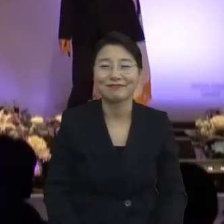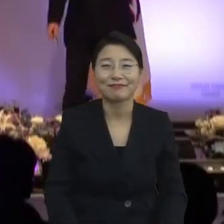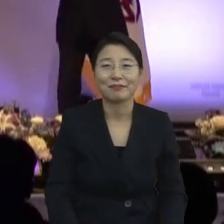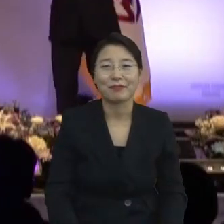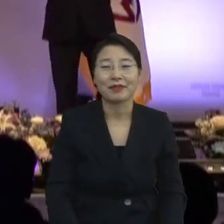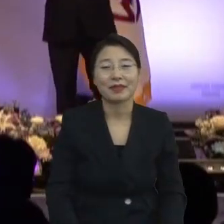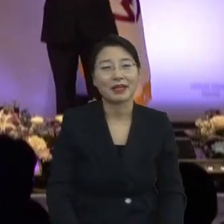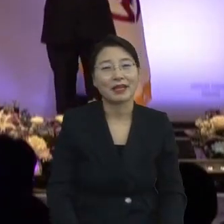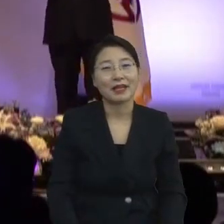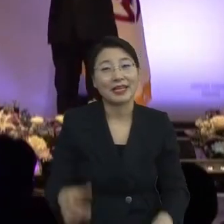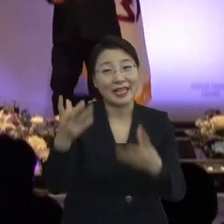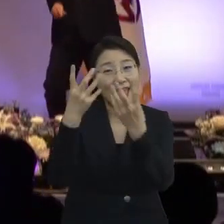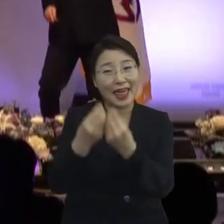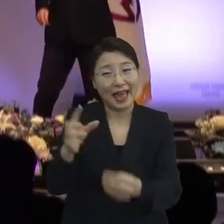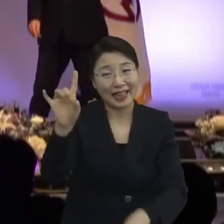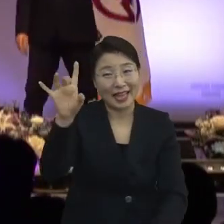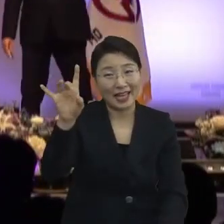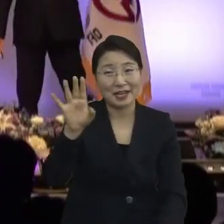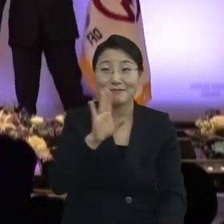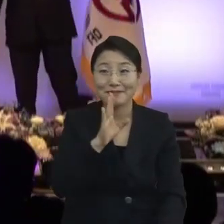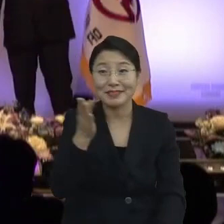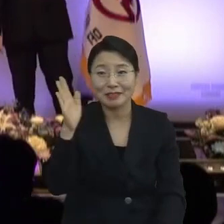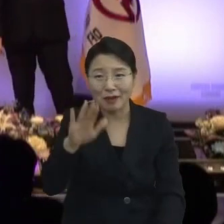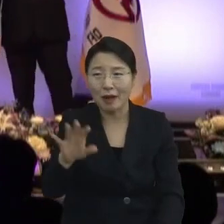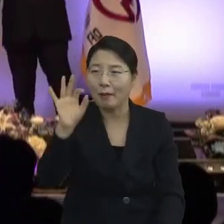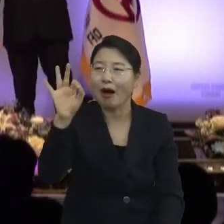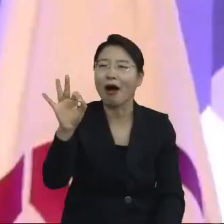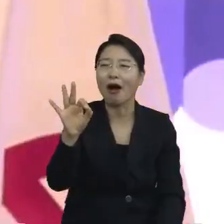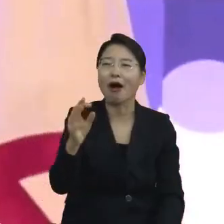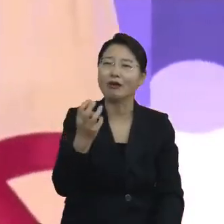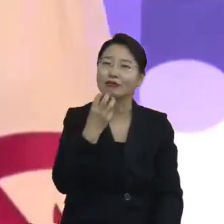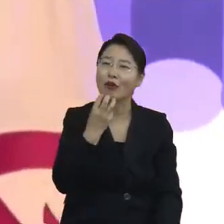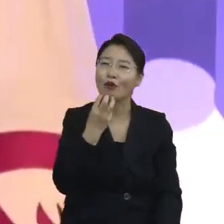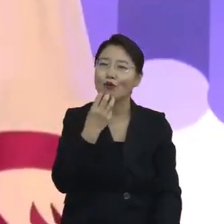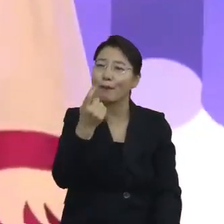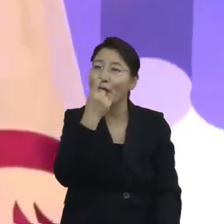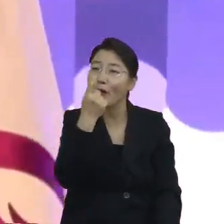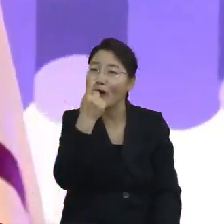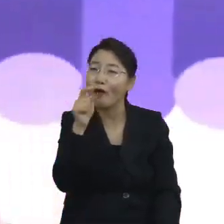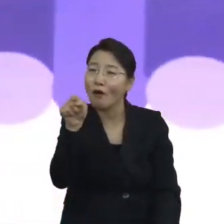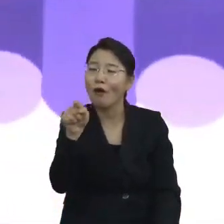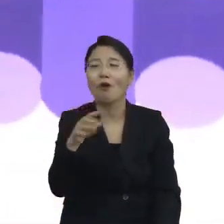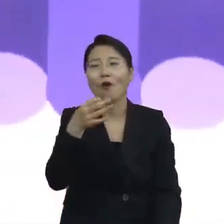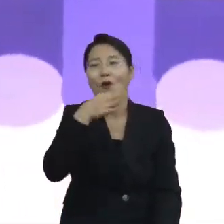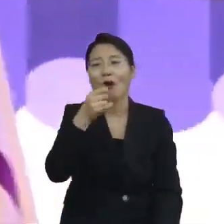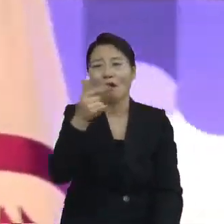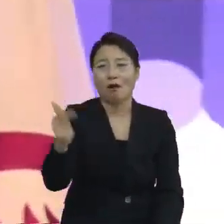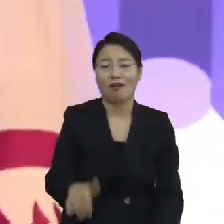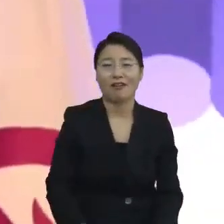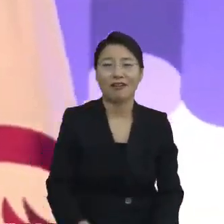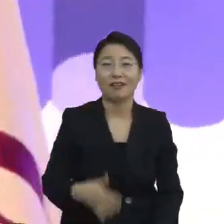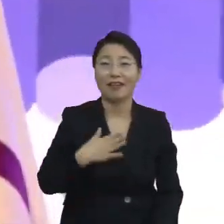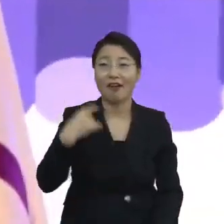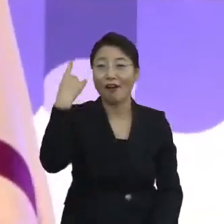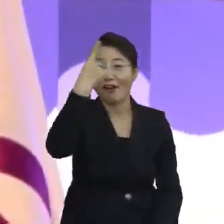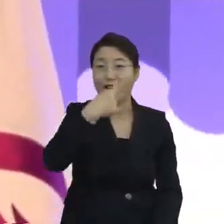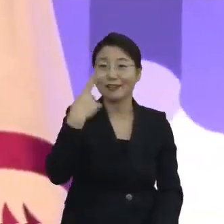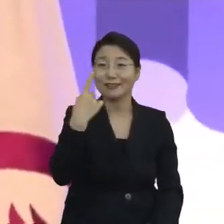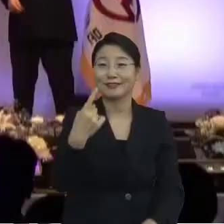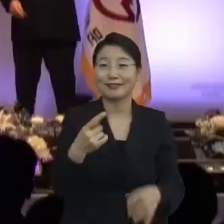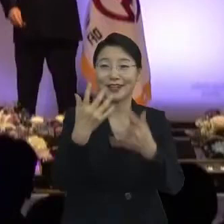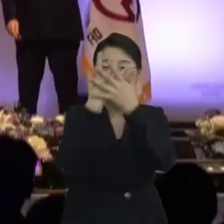아마 한 가지 사례만 봐도 이 서울론이 뭐구나 아실 수 있겠죠. 제 얼굴에 얼굴을